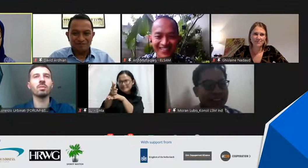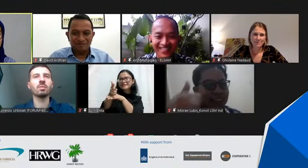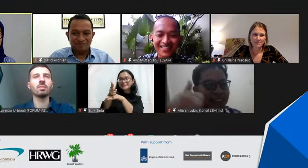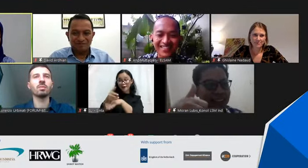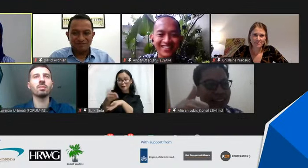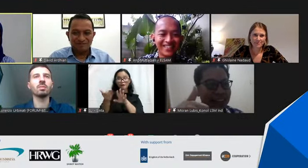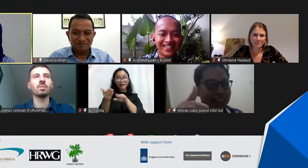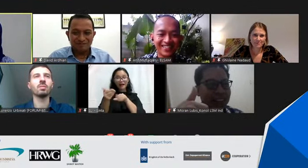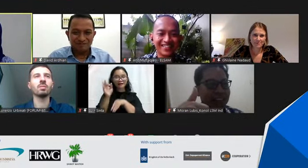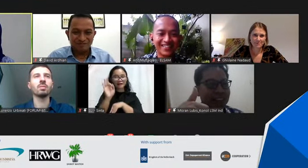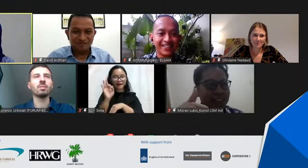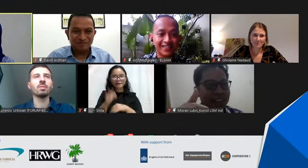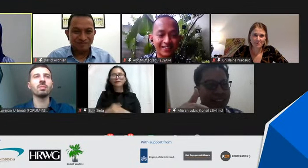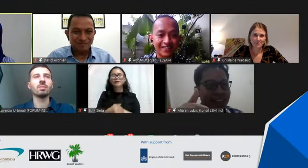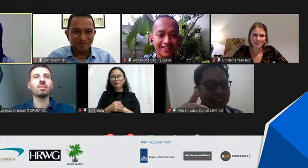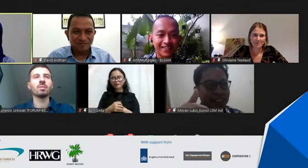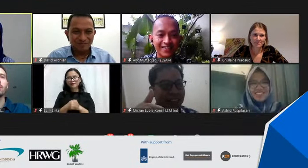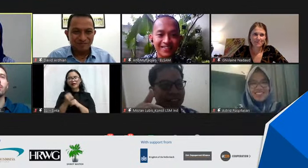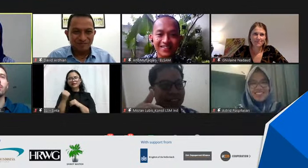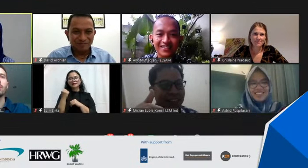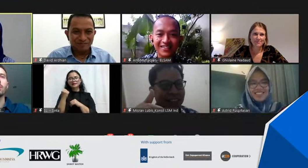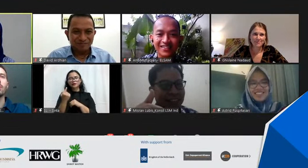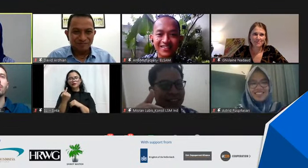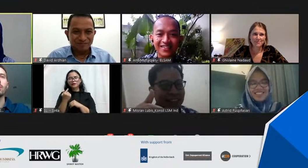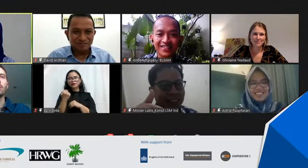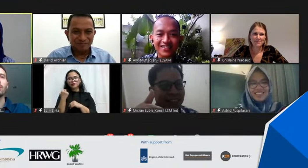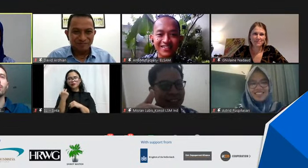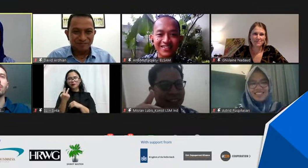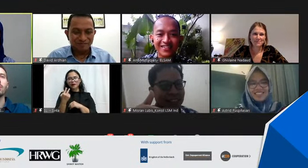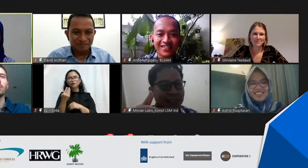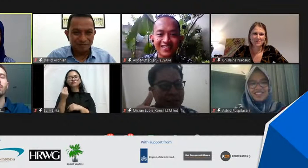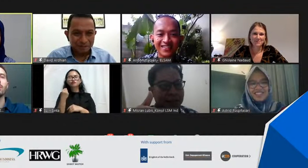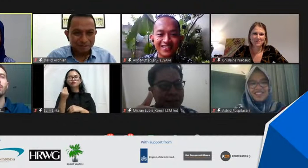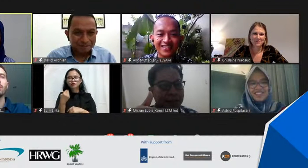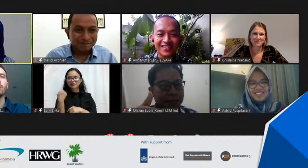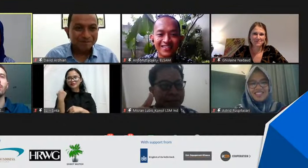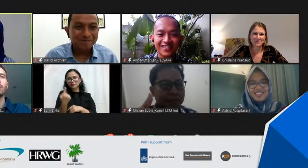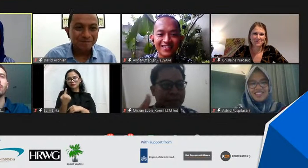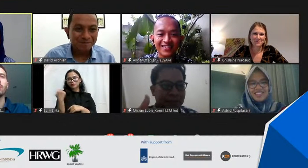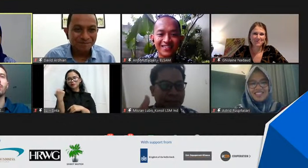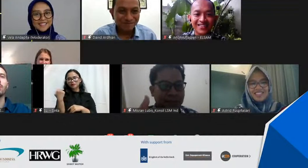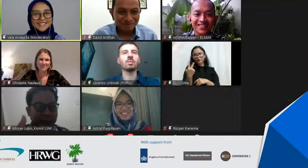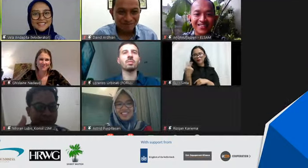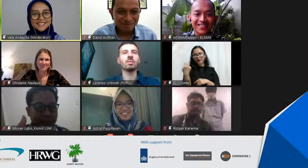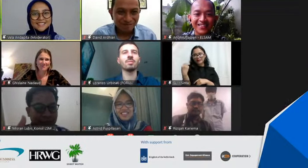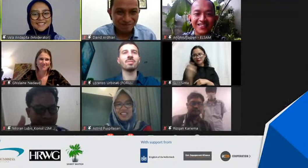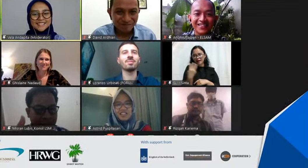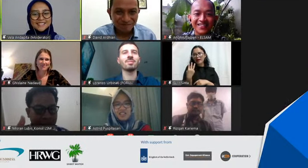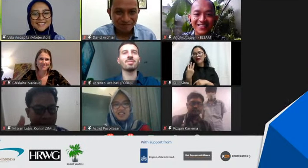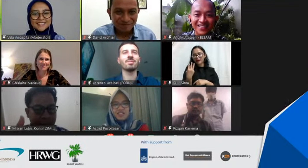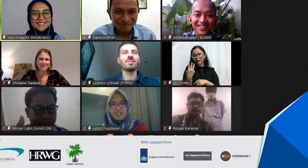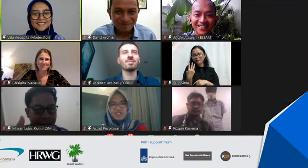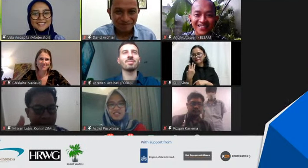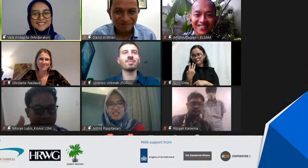ya Oke sebentar 1 2 3